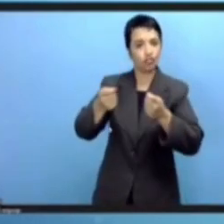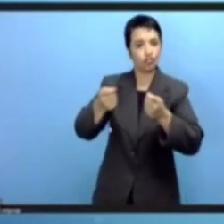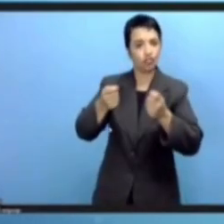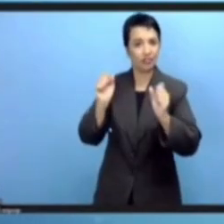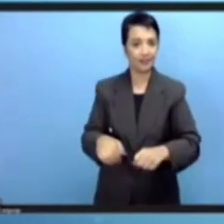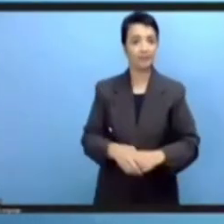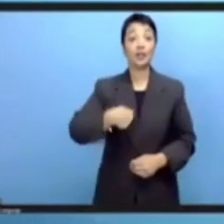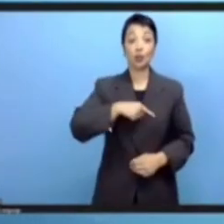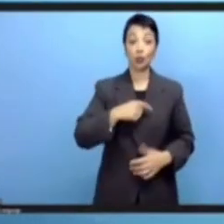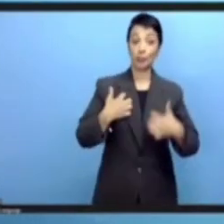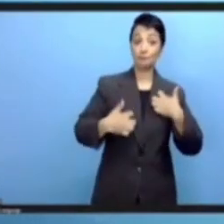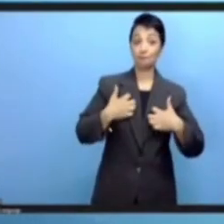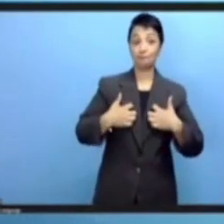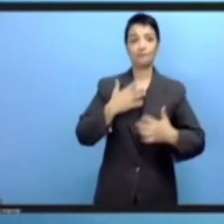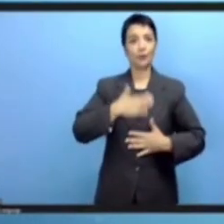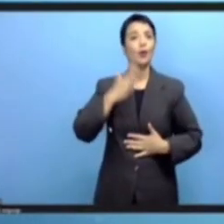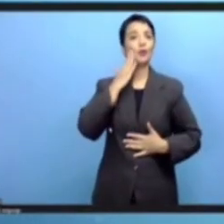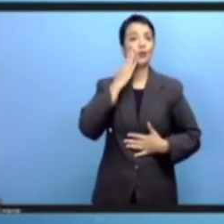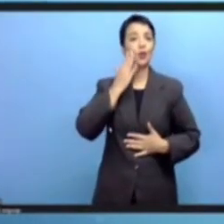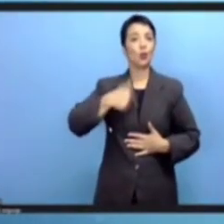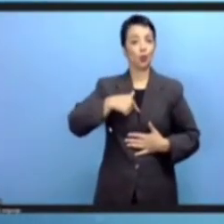coopération numérique.